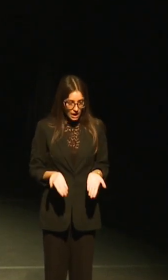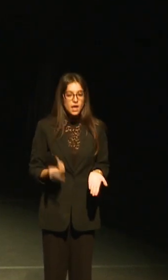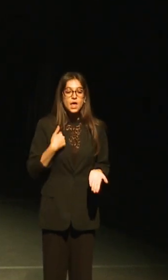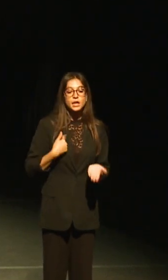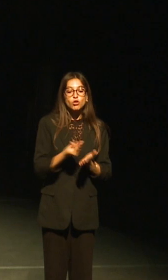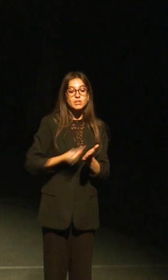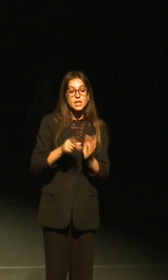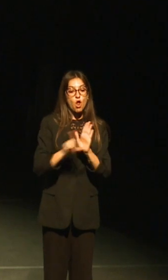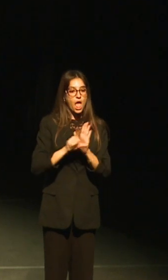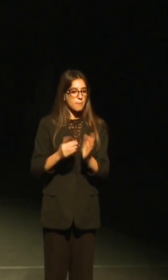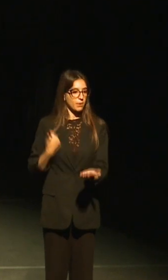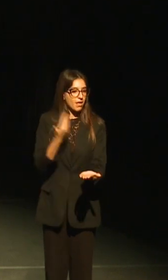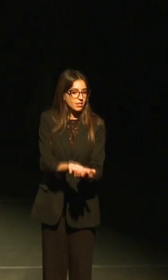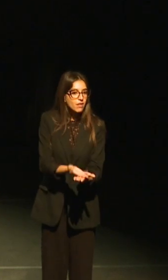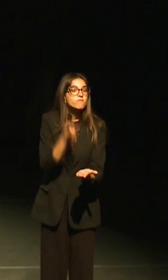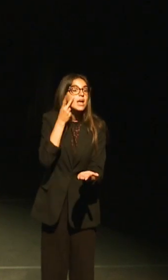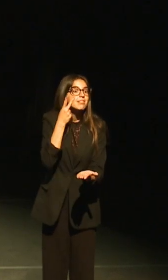leggerlo presentato vediamo